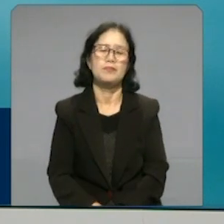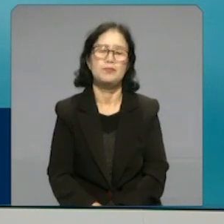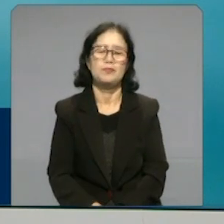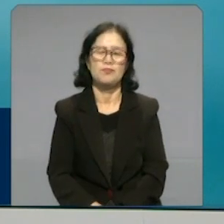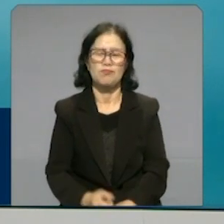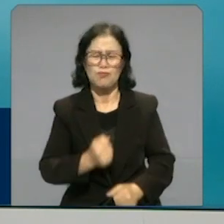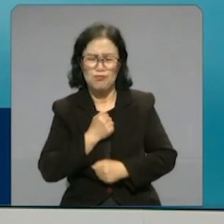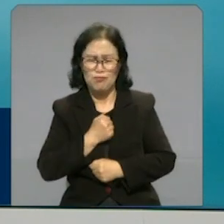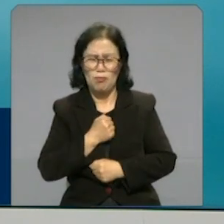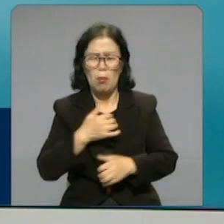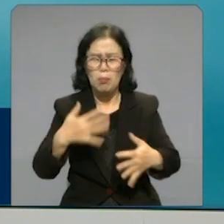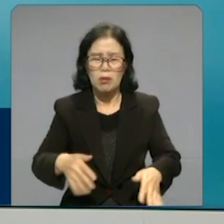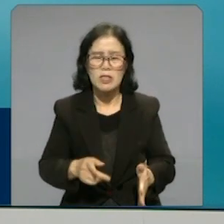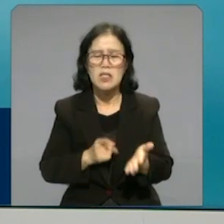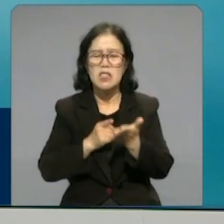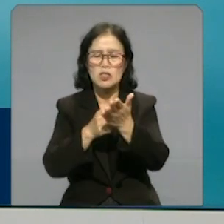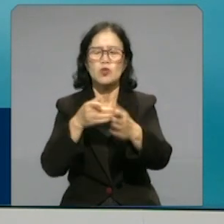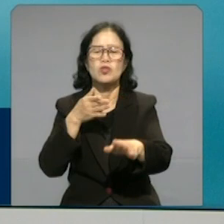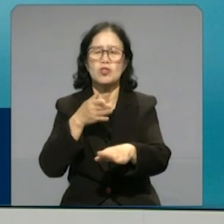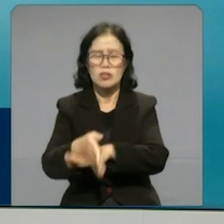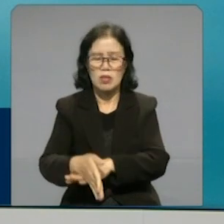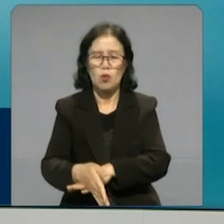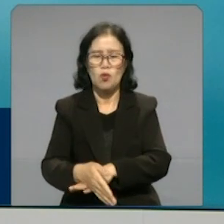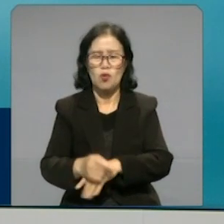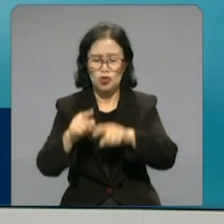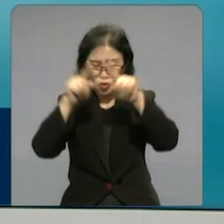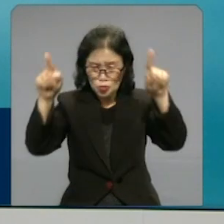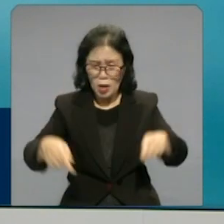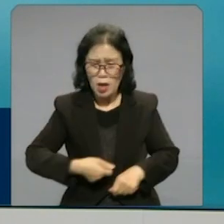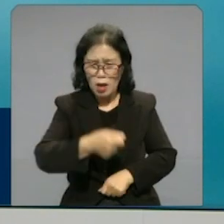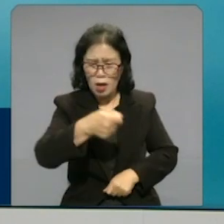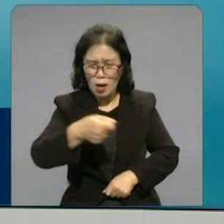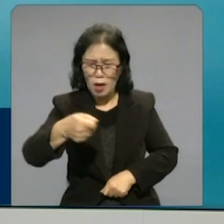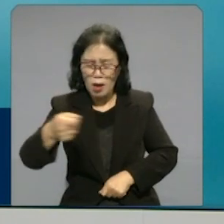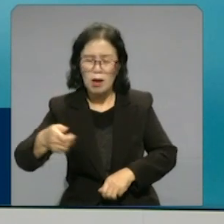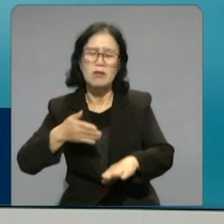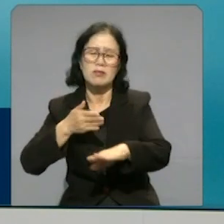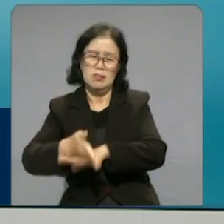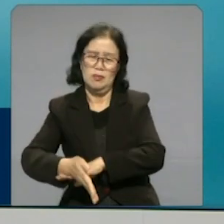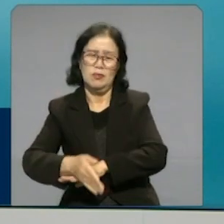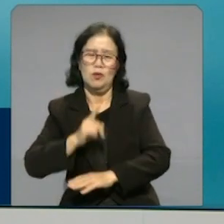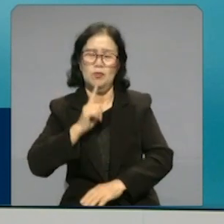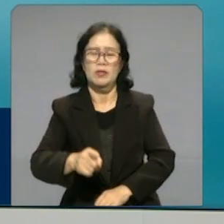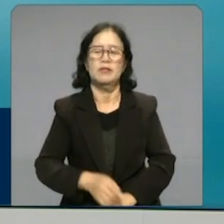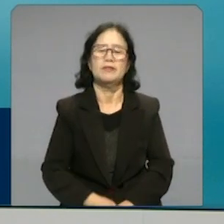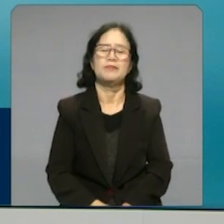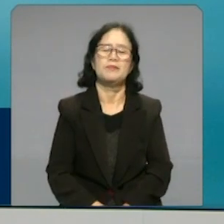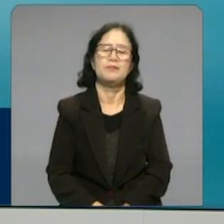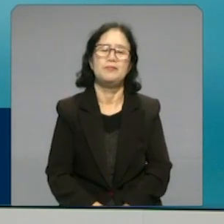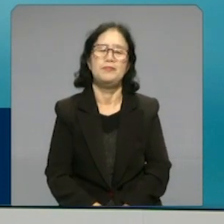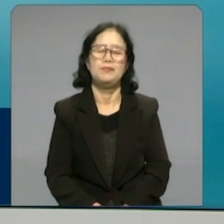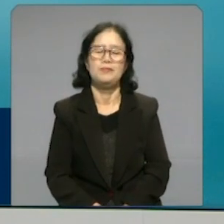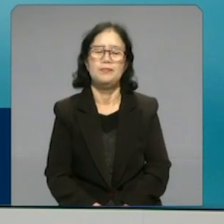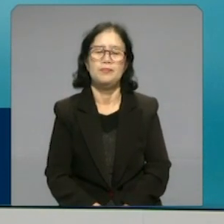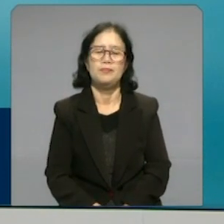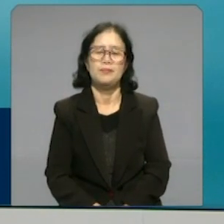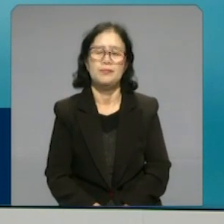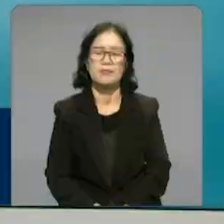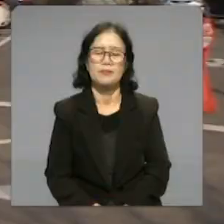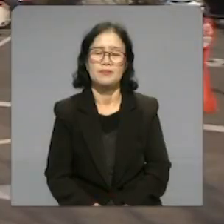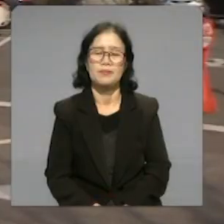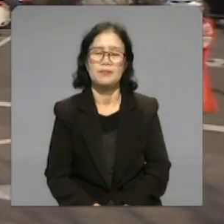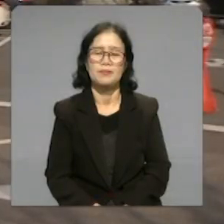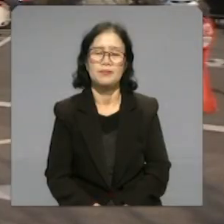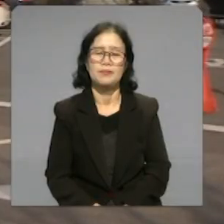경계도 느슨했고 신고도 늦었고 뿌려진 수배 전단도 뒷북이었다는 겁니다. 이어서 조유송 기자입니다.